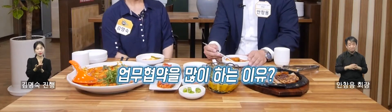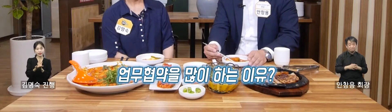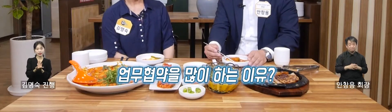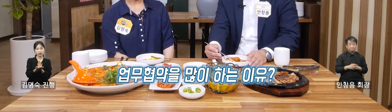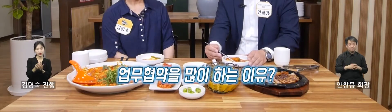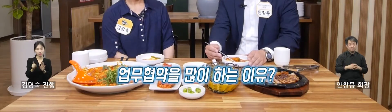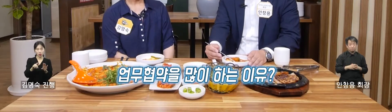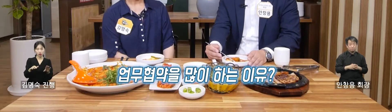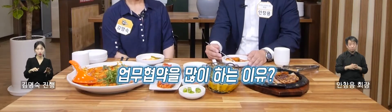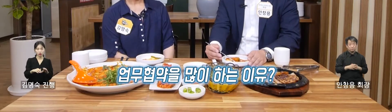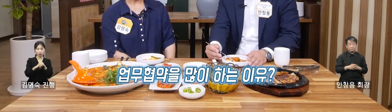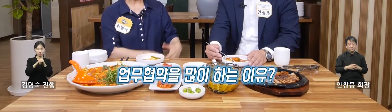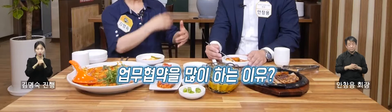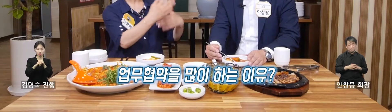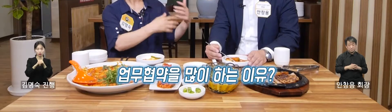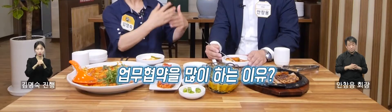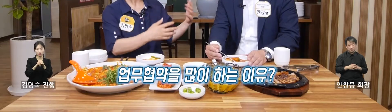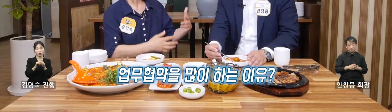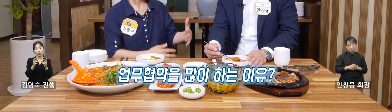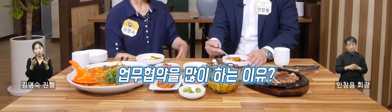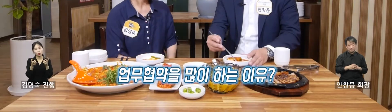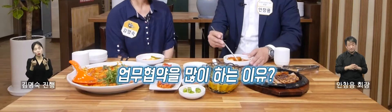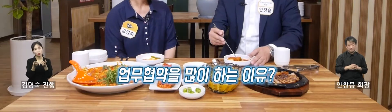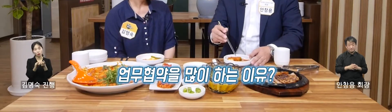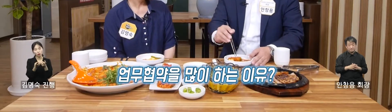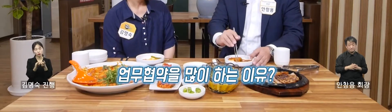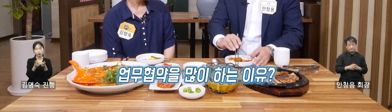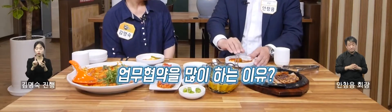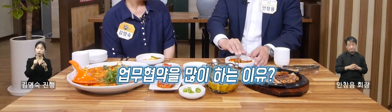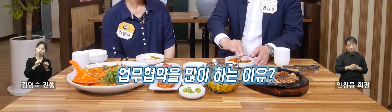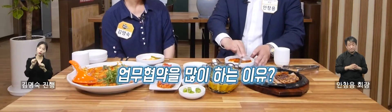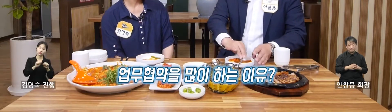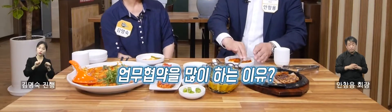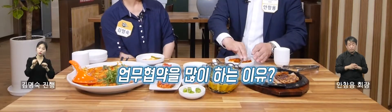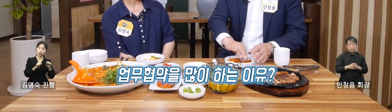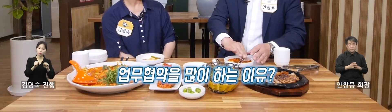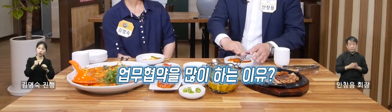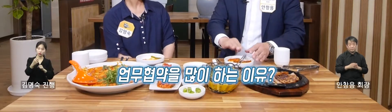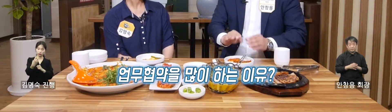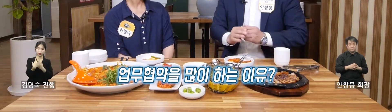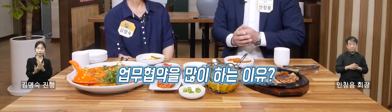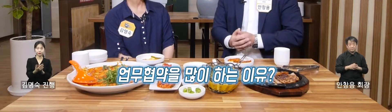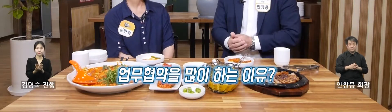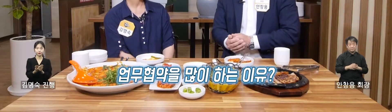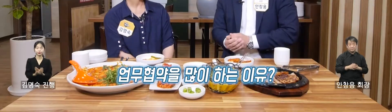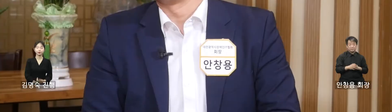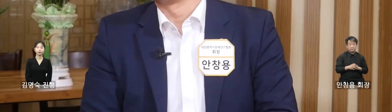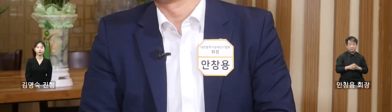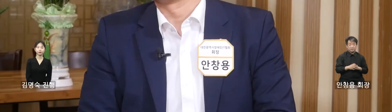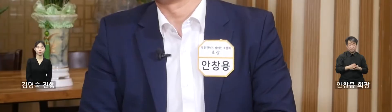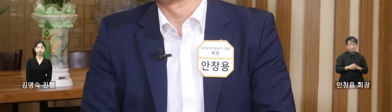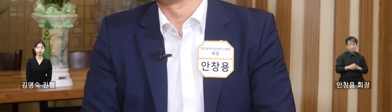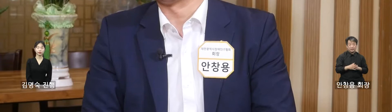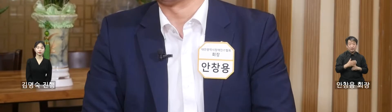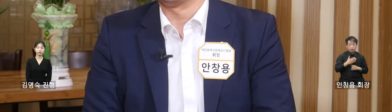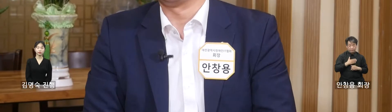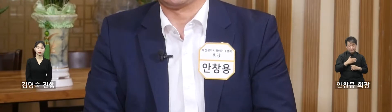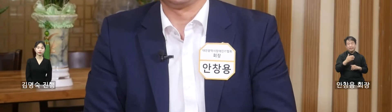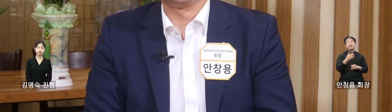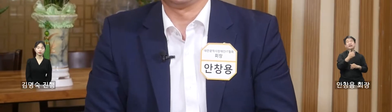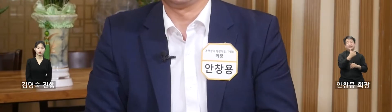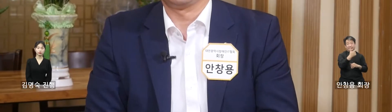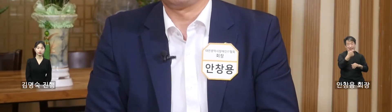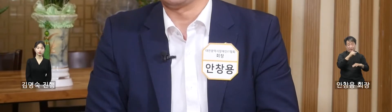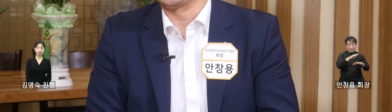그런. 이거는 그러니까 어떤 활동들을 하는 네. 건지 좀 이야기 좀 해주세요. 저희 대전시